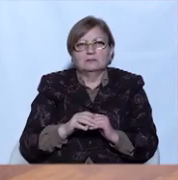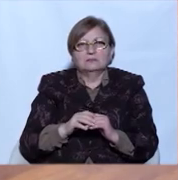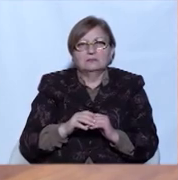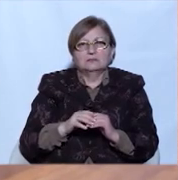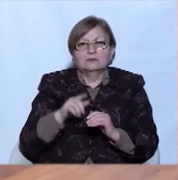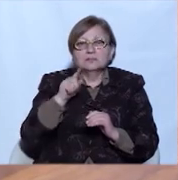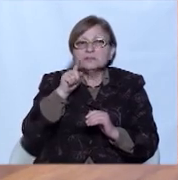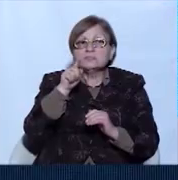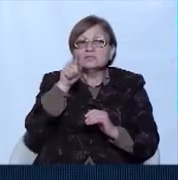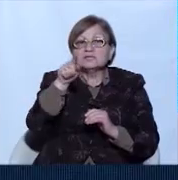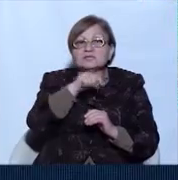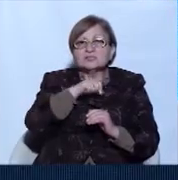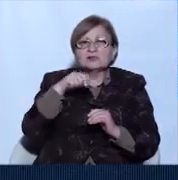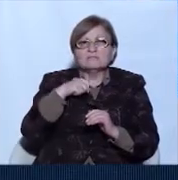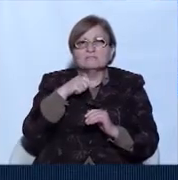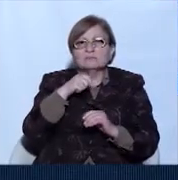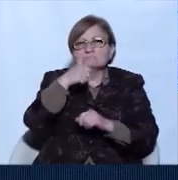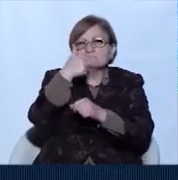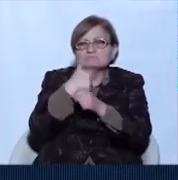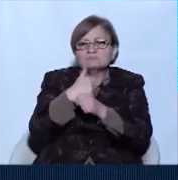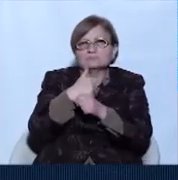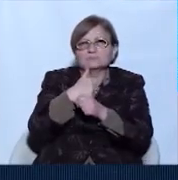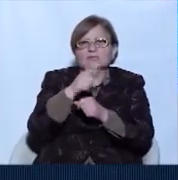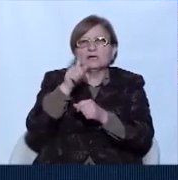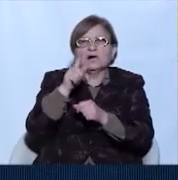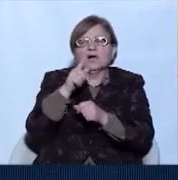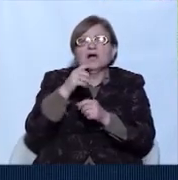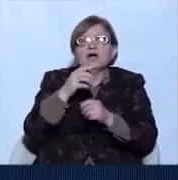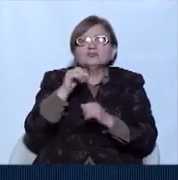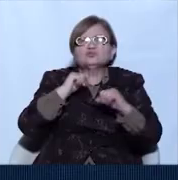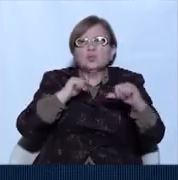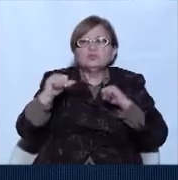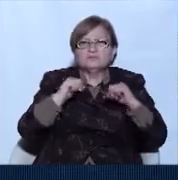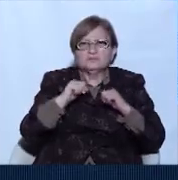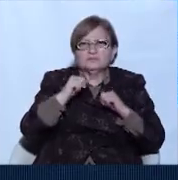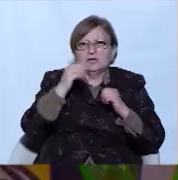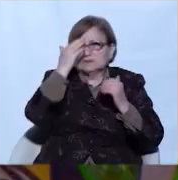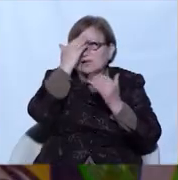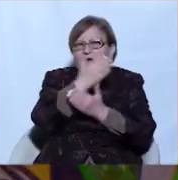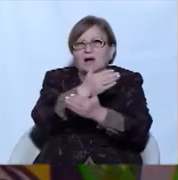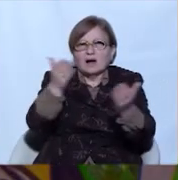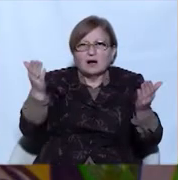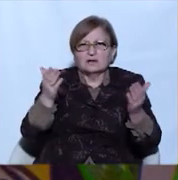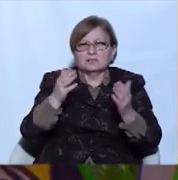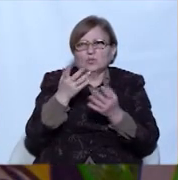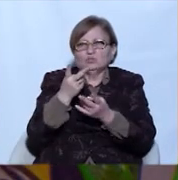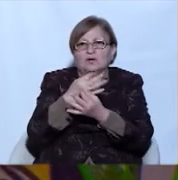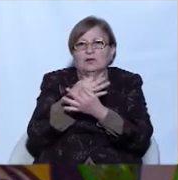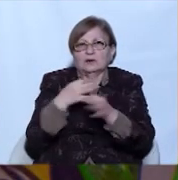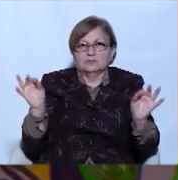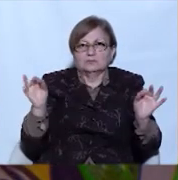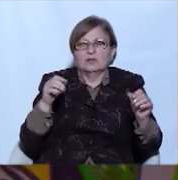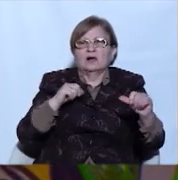მისი ამოცანა იყო ის, რომ ცოდვისგან გაეთავისუფლებინა ეს ქვეყანა და ადამიანი,